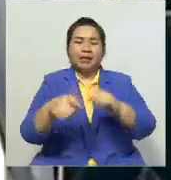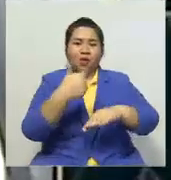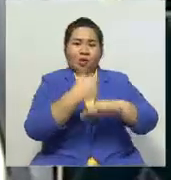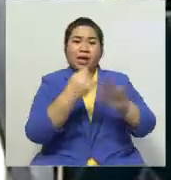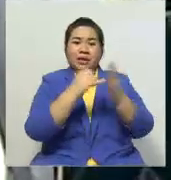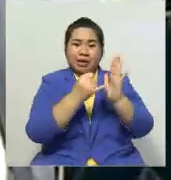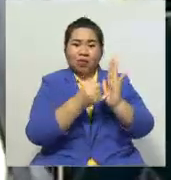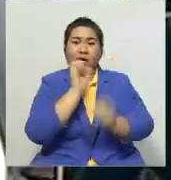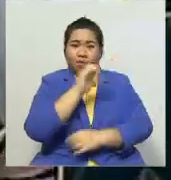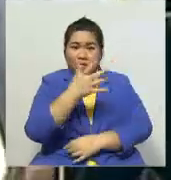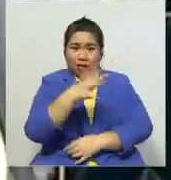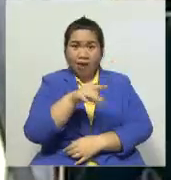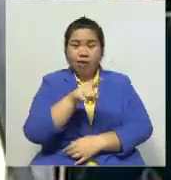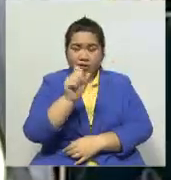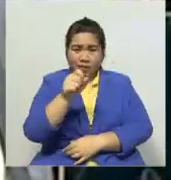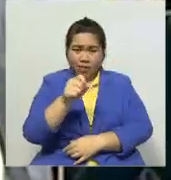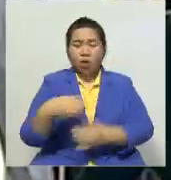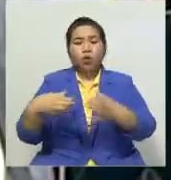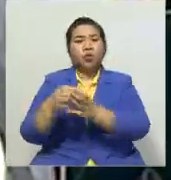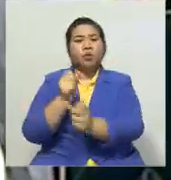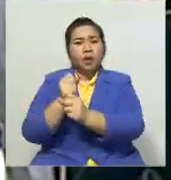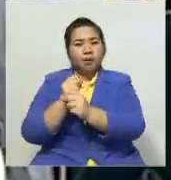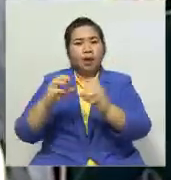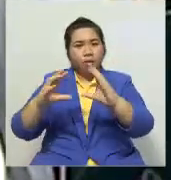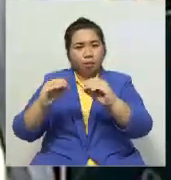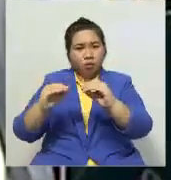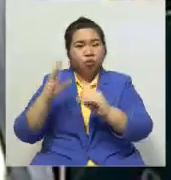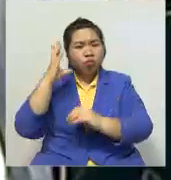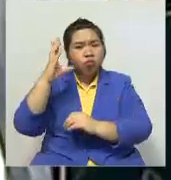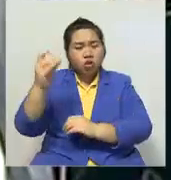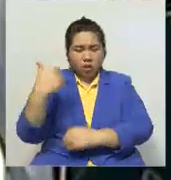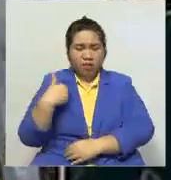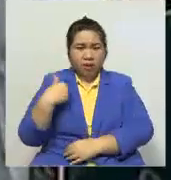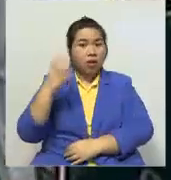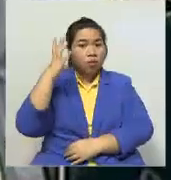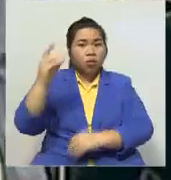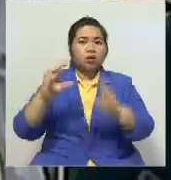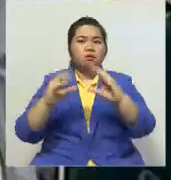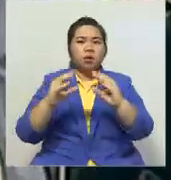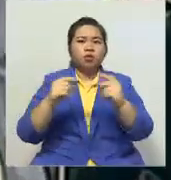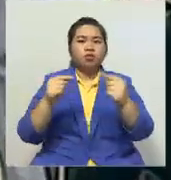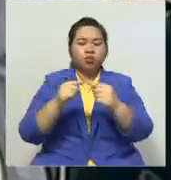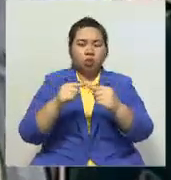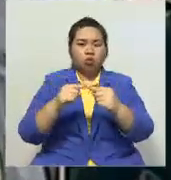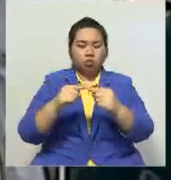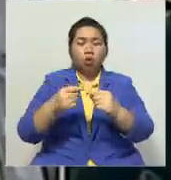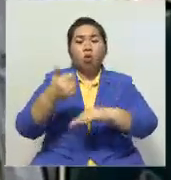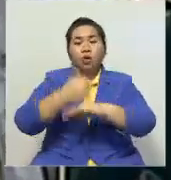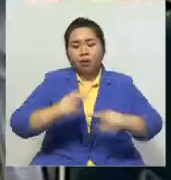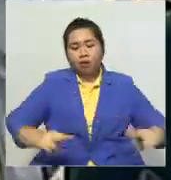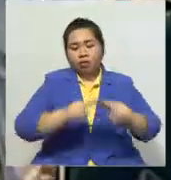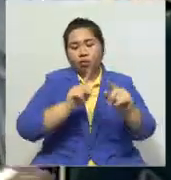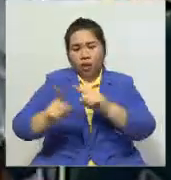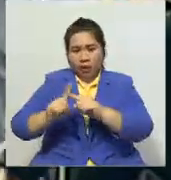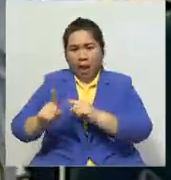แล้วนะท่านพูดผ่านคณะทำงานที่จะประชุมกับผมพรุ่งนี้มาแล้วพรุ่งนี้จะมีการประชุมครม.นอกสถานที่ซึ่งโครงการ